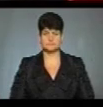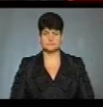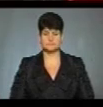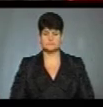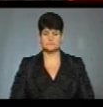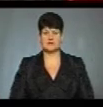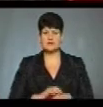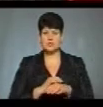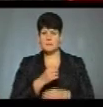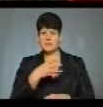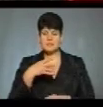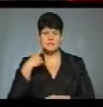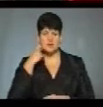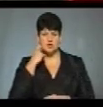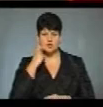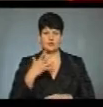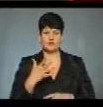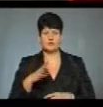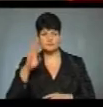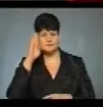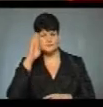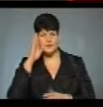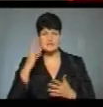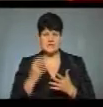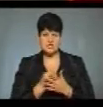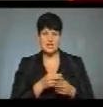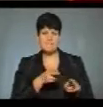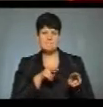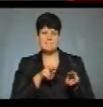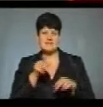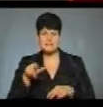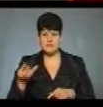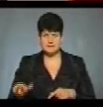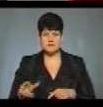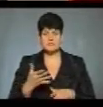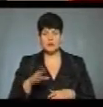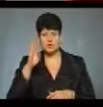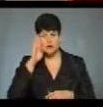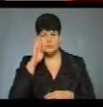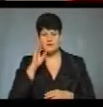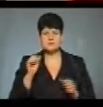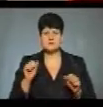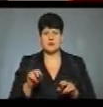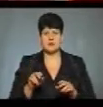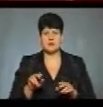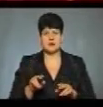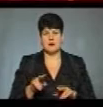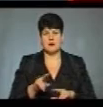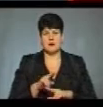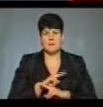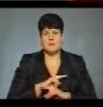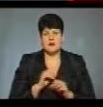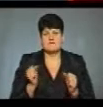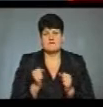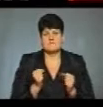Тіло 15-річного Віктора Груб'яка знайшли мисливці. Судмедексперт встановив, хлопець помер від переохолодження.